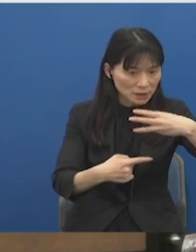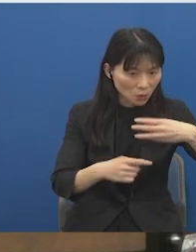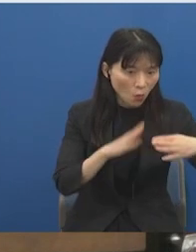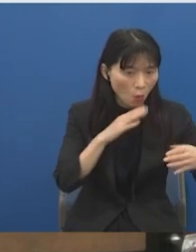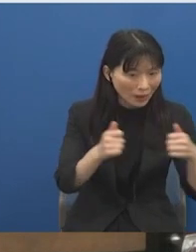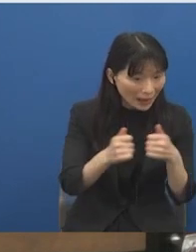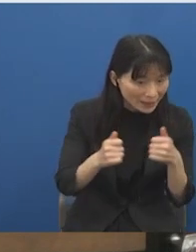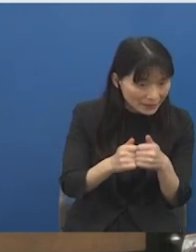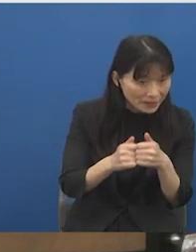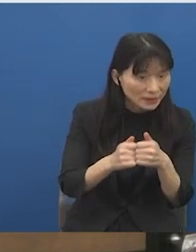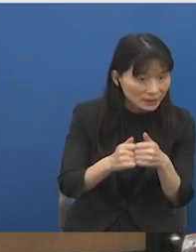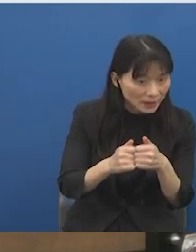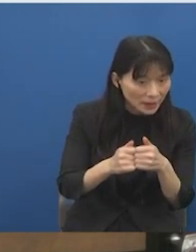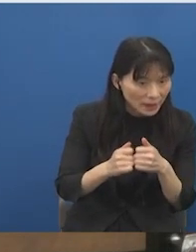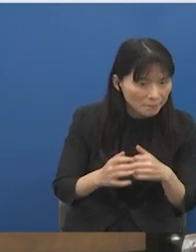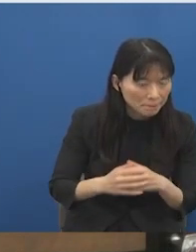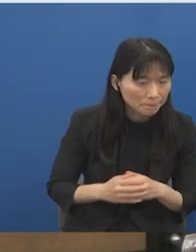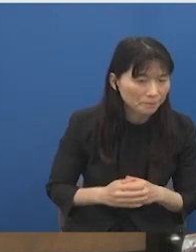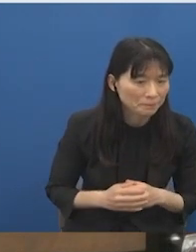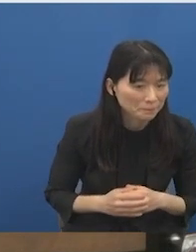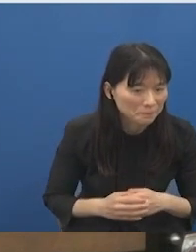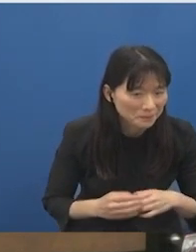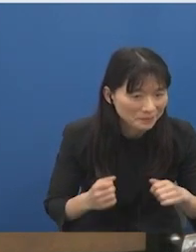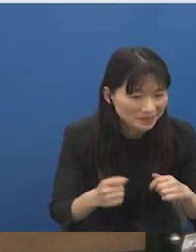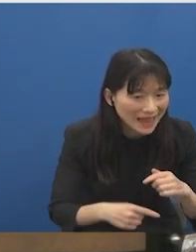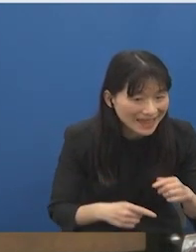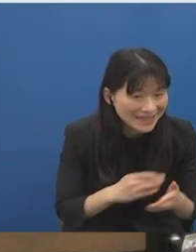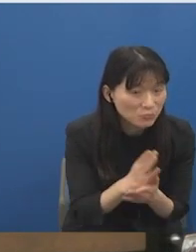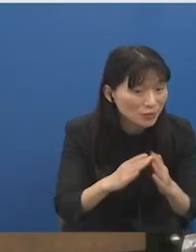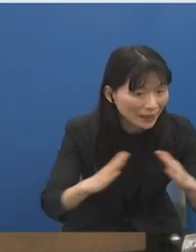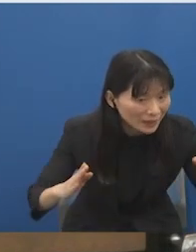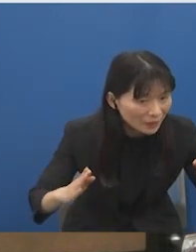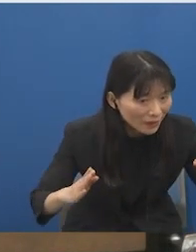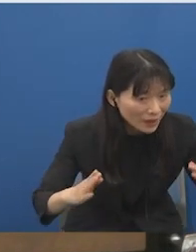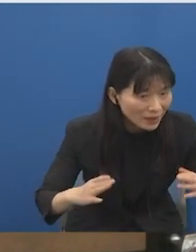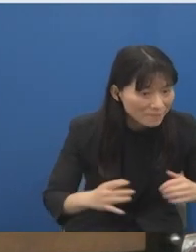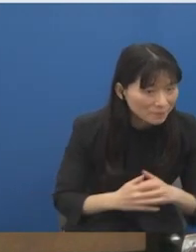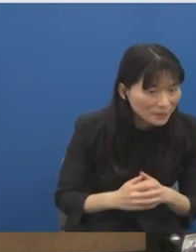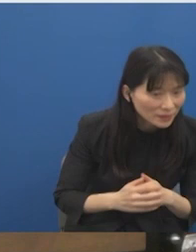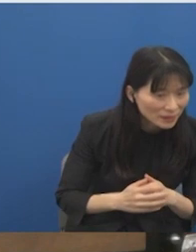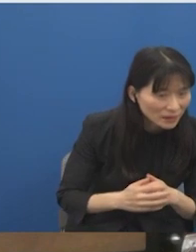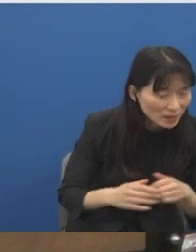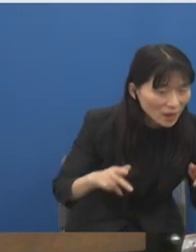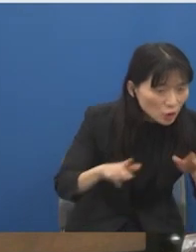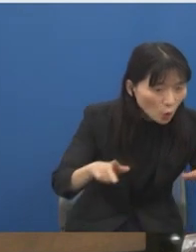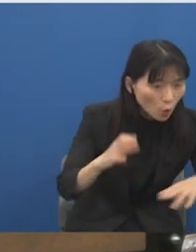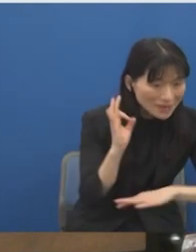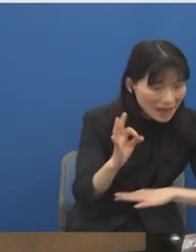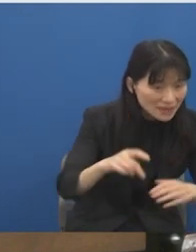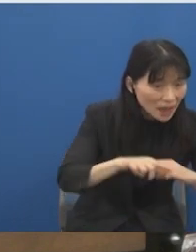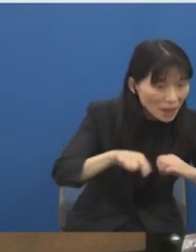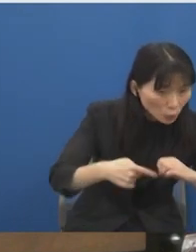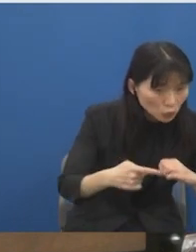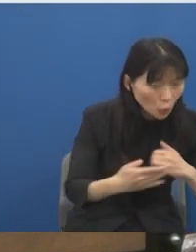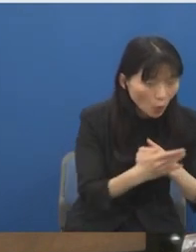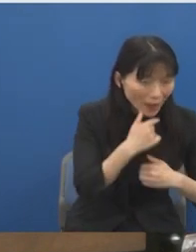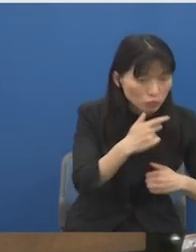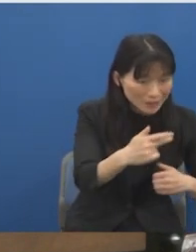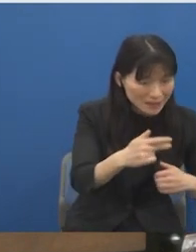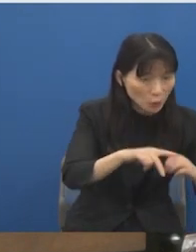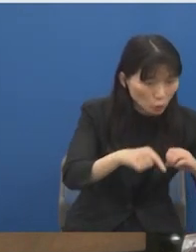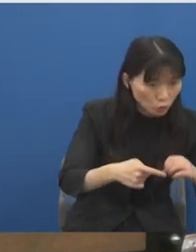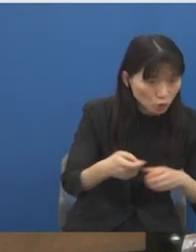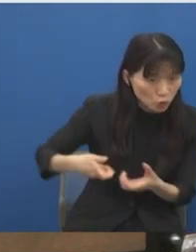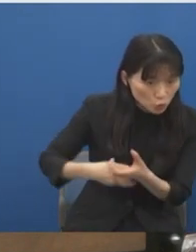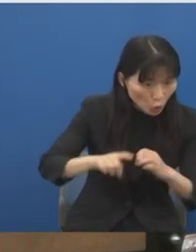議で付託を受け、4日に第一分科会では環境政策局、行財政局、保健福祉局及び消防